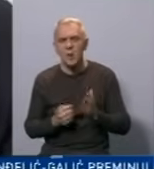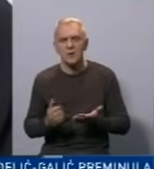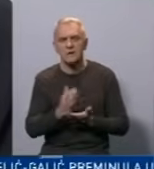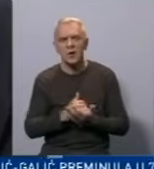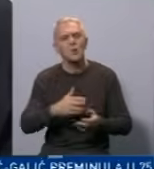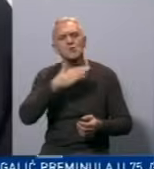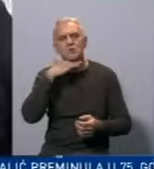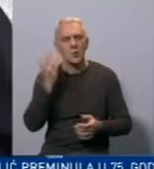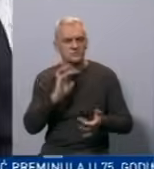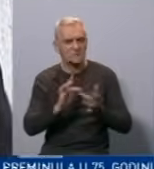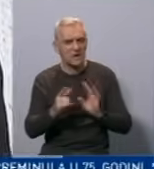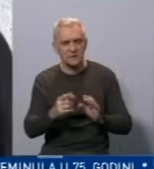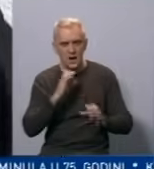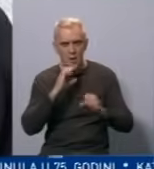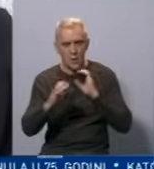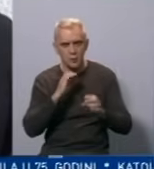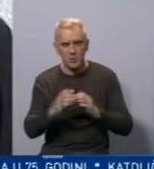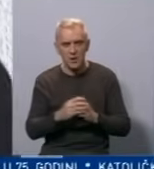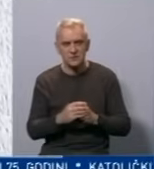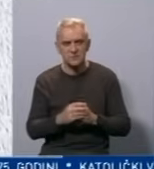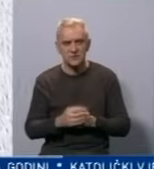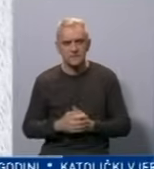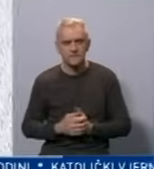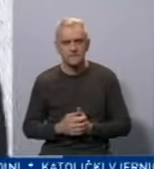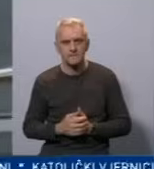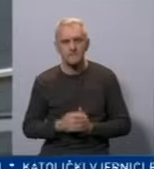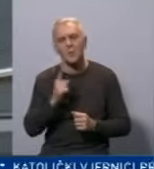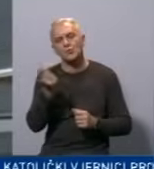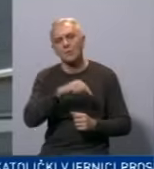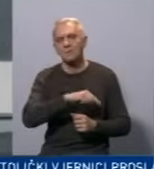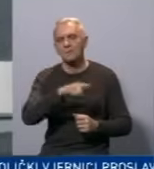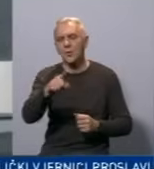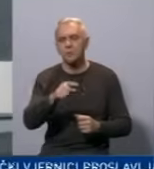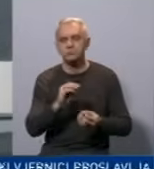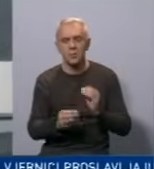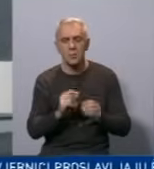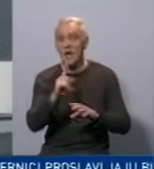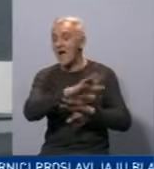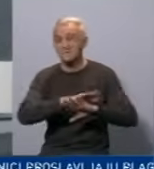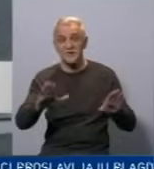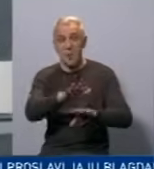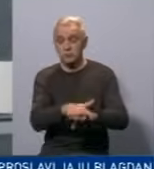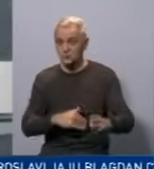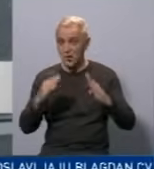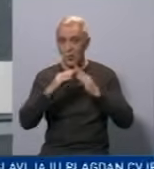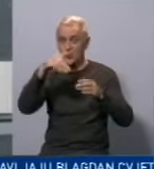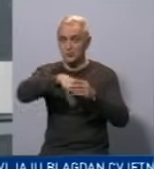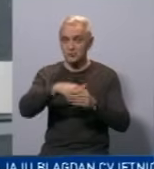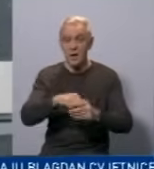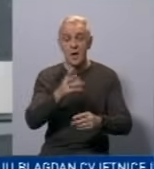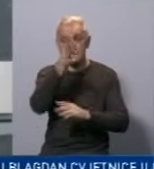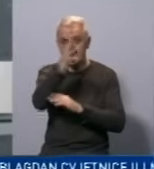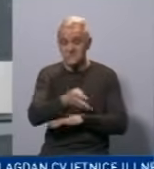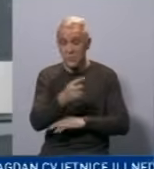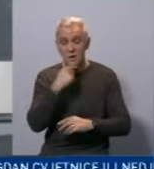dosta internet komunikacije i to da dosta dolaze ti problema. A sve kreće iz kuće. Psiholozi upozoravaju da zbog